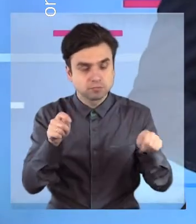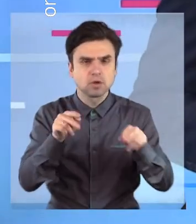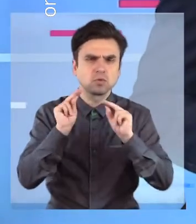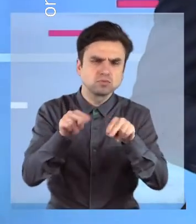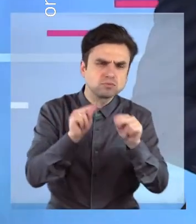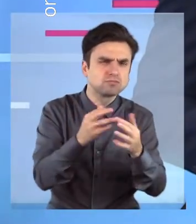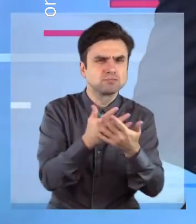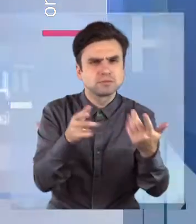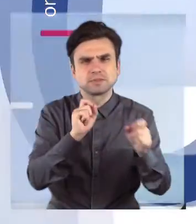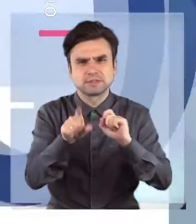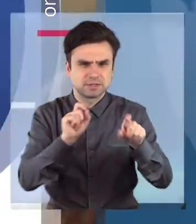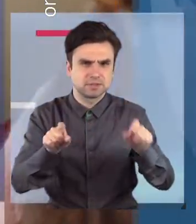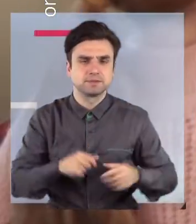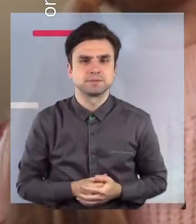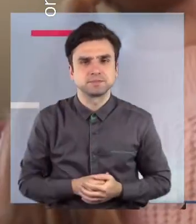журналісти.